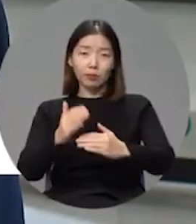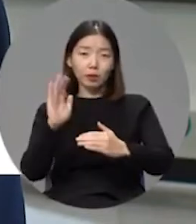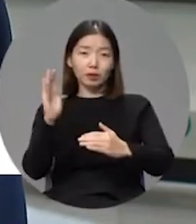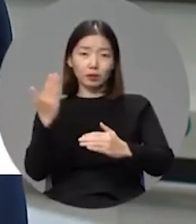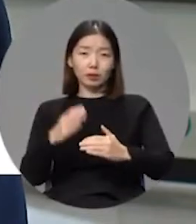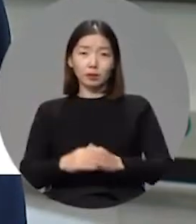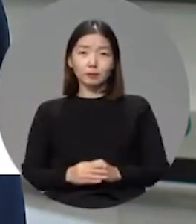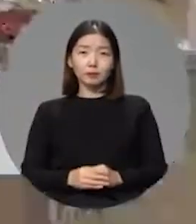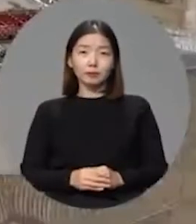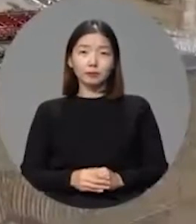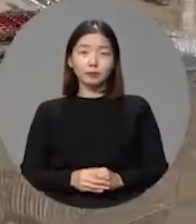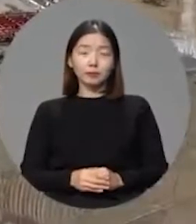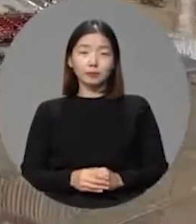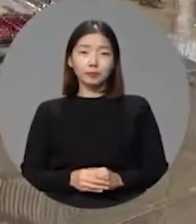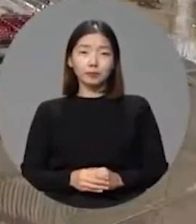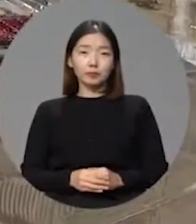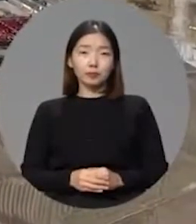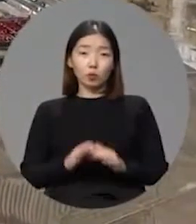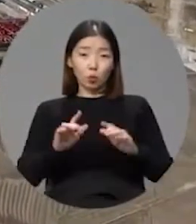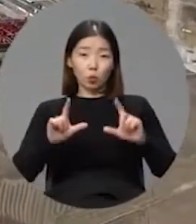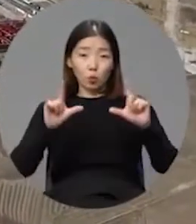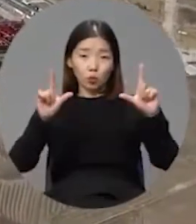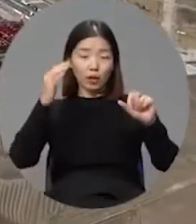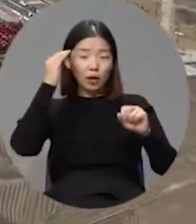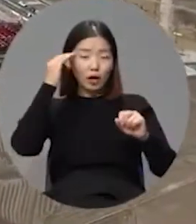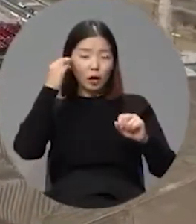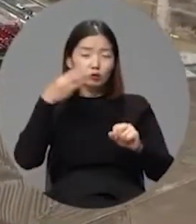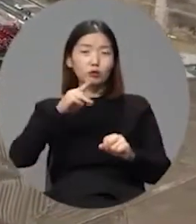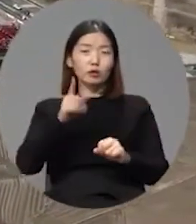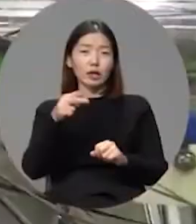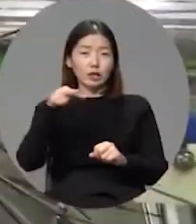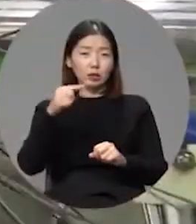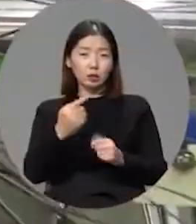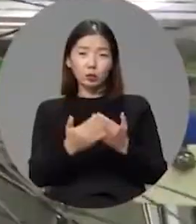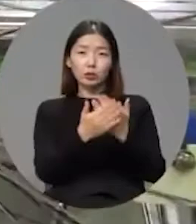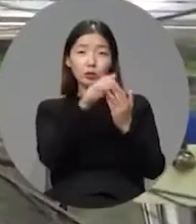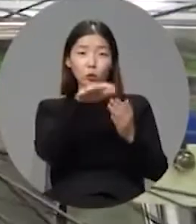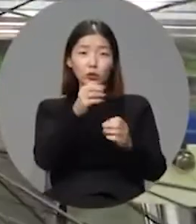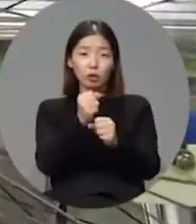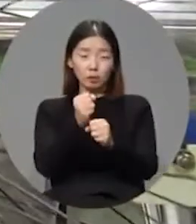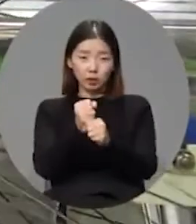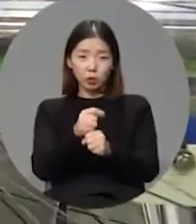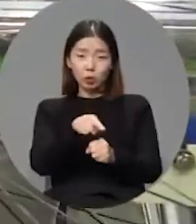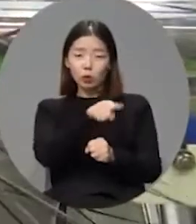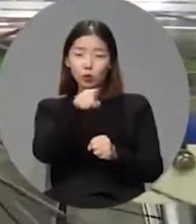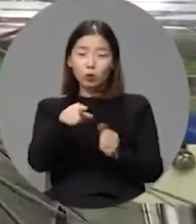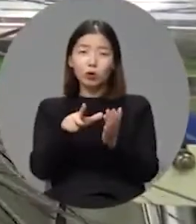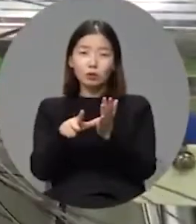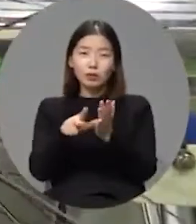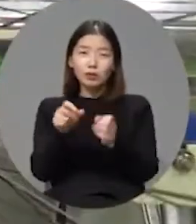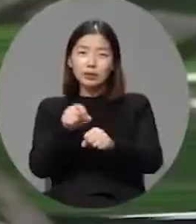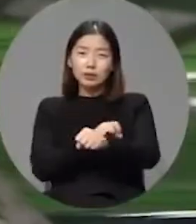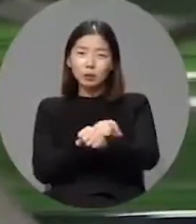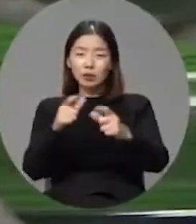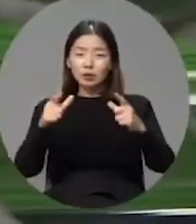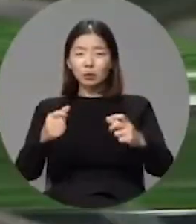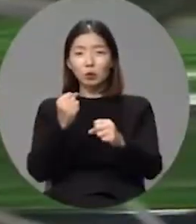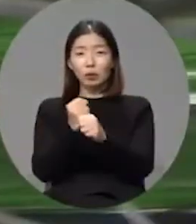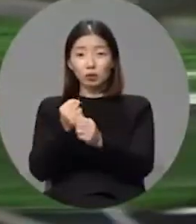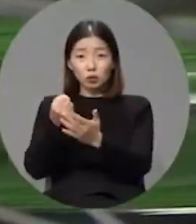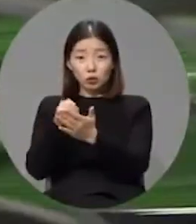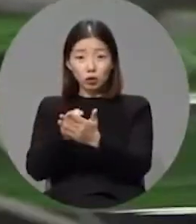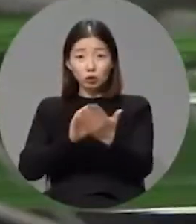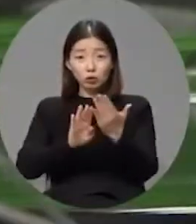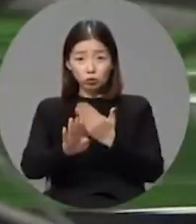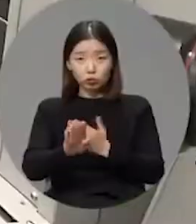저는 이렇게 보고. 올해 한국탄소산업진흥원이 출범하고 탄소 소재 소부장 특화단지도 지정된 데